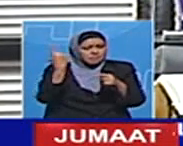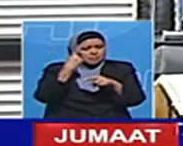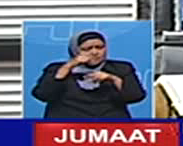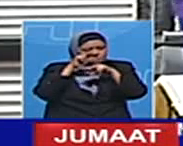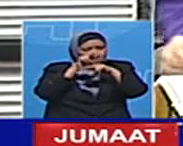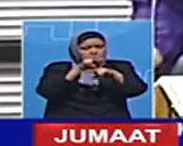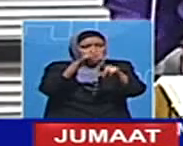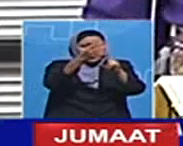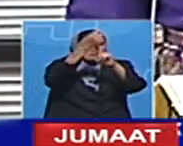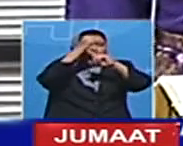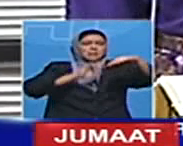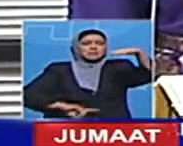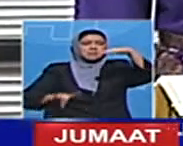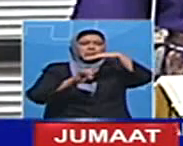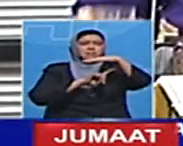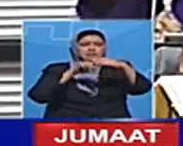tuan yang di-pertua